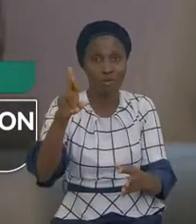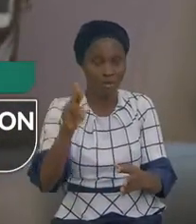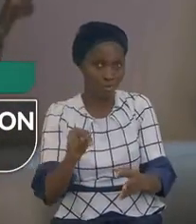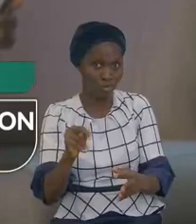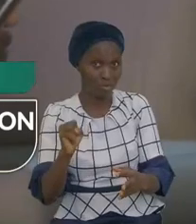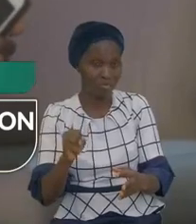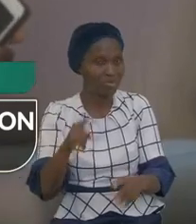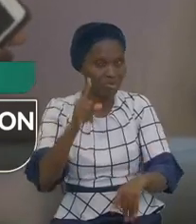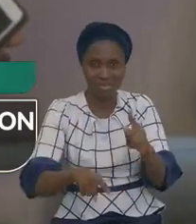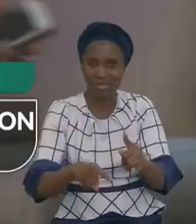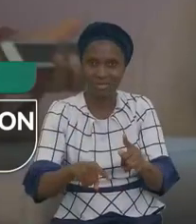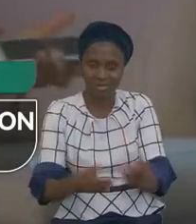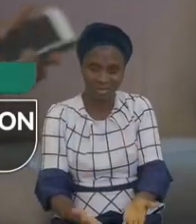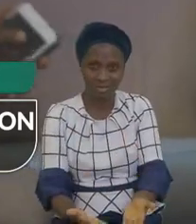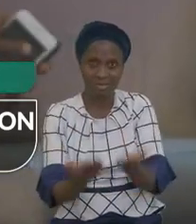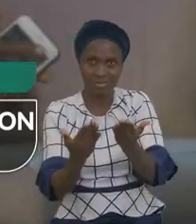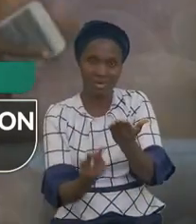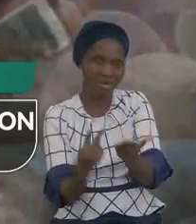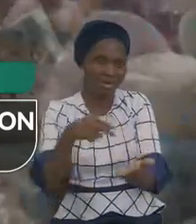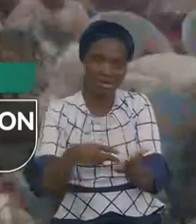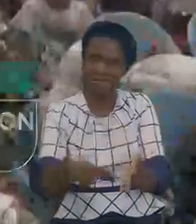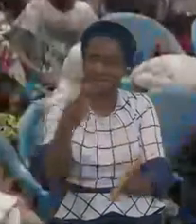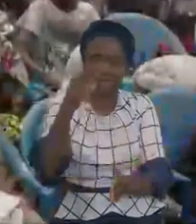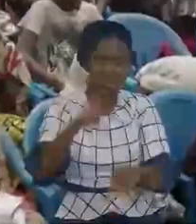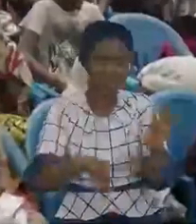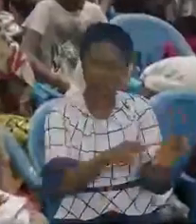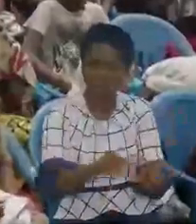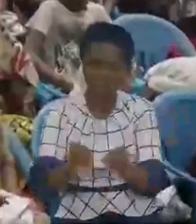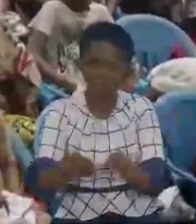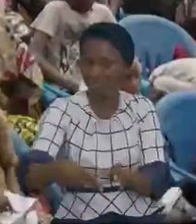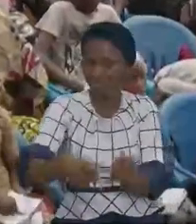Ils n'arrivent pas à aller plus haut. Mais